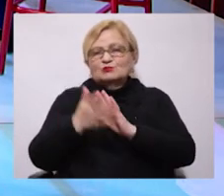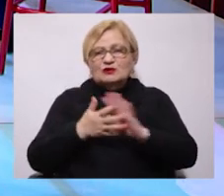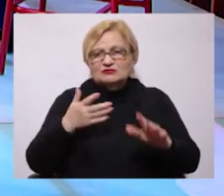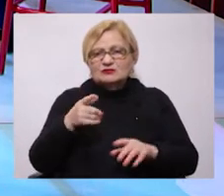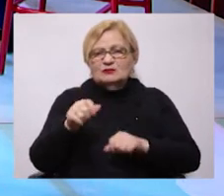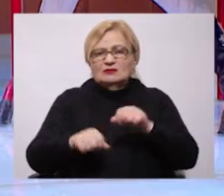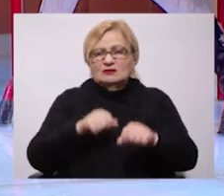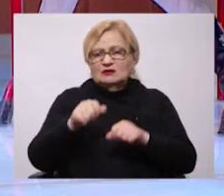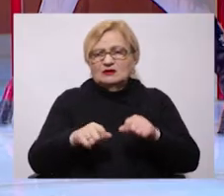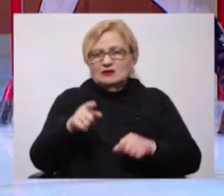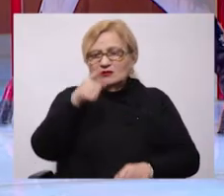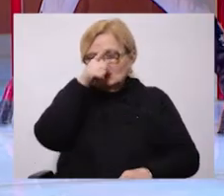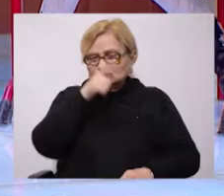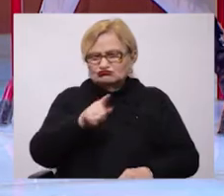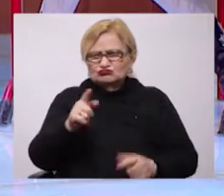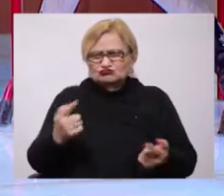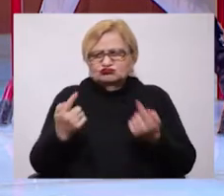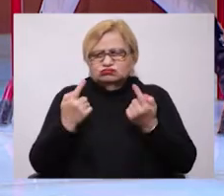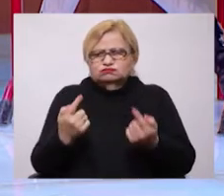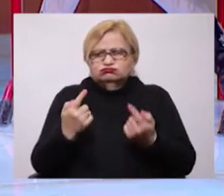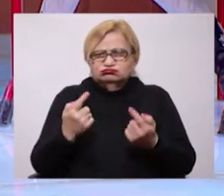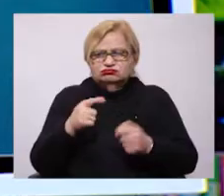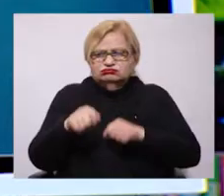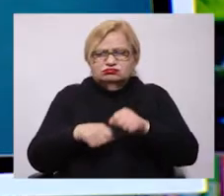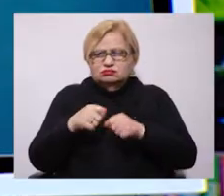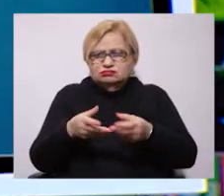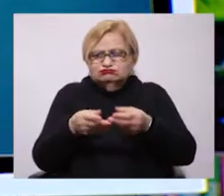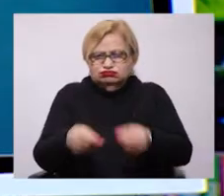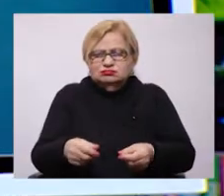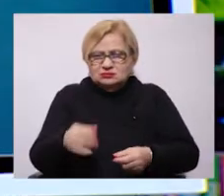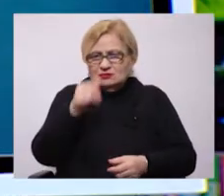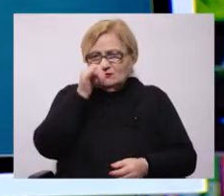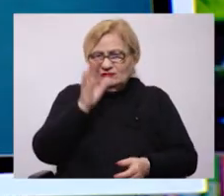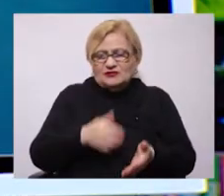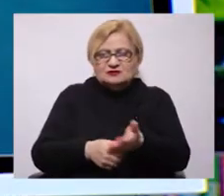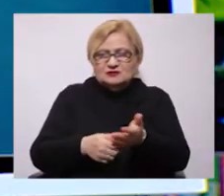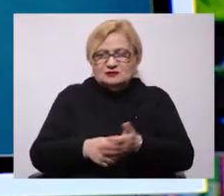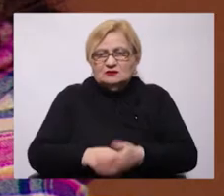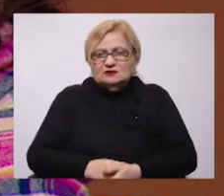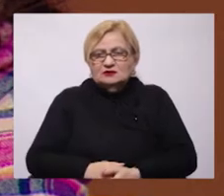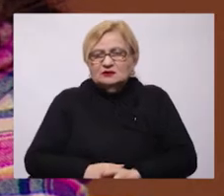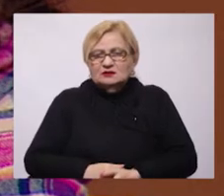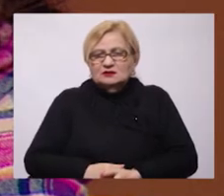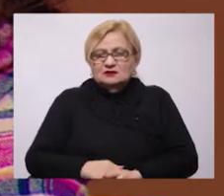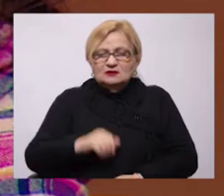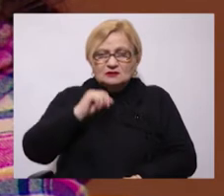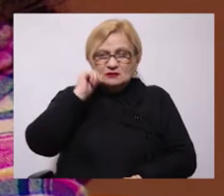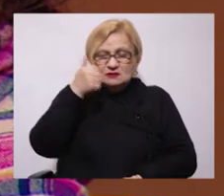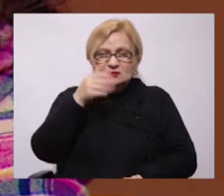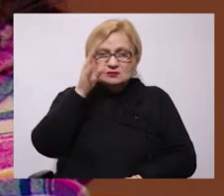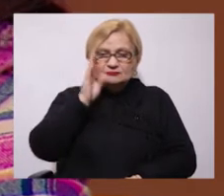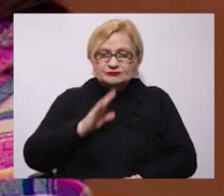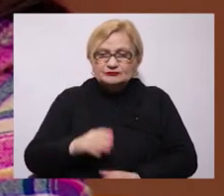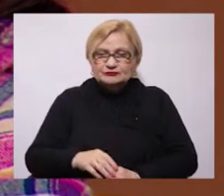რომ მარტორქა ზომით ისეთი დიდი იყო, რომ სამწუხაროდ ვერ დაეხმარებოდა და მეორე დღეს